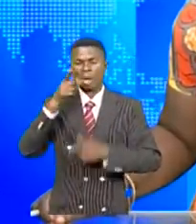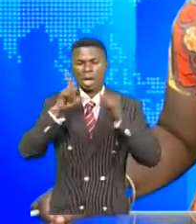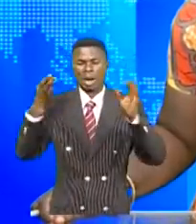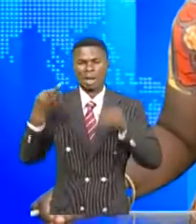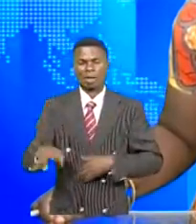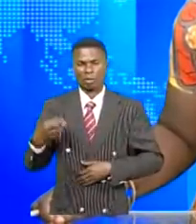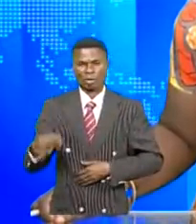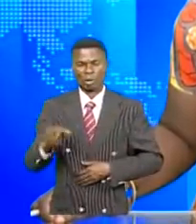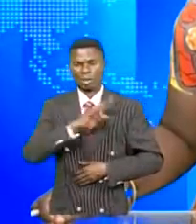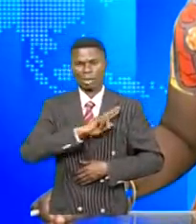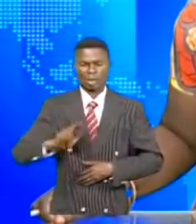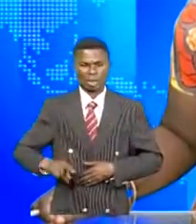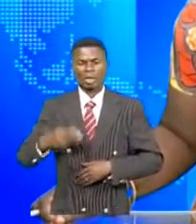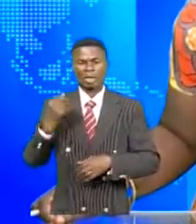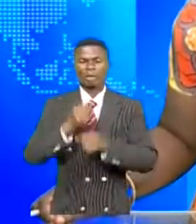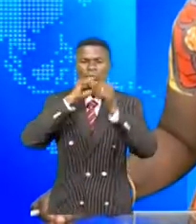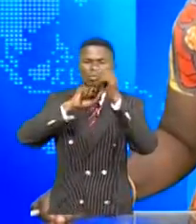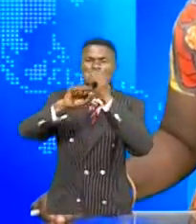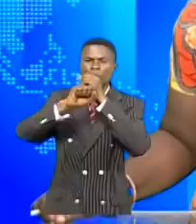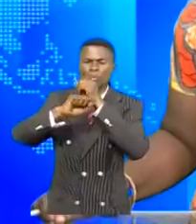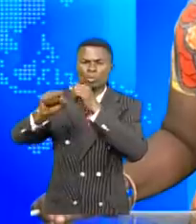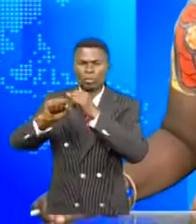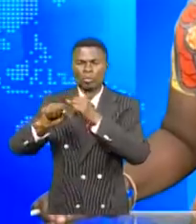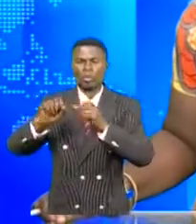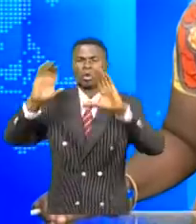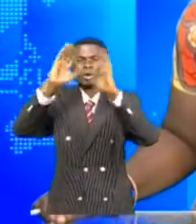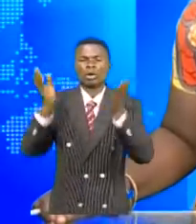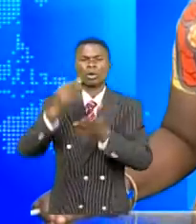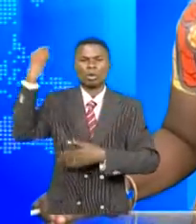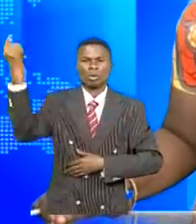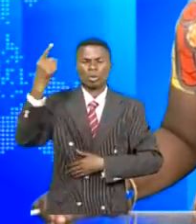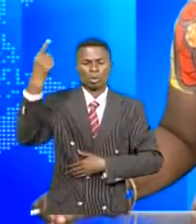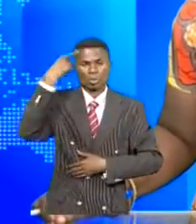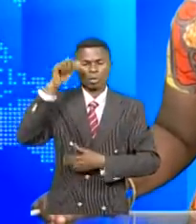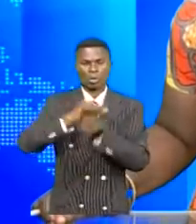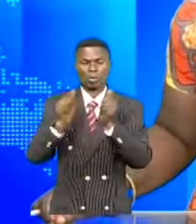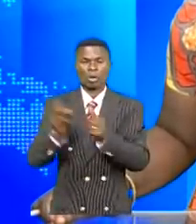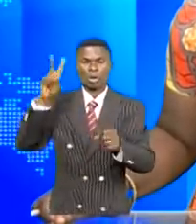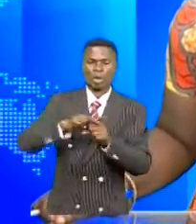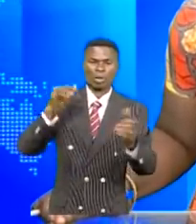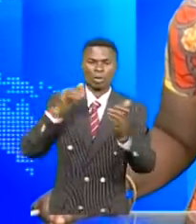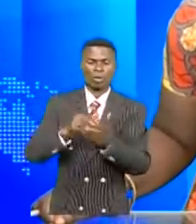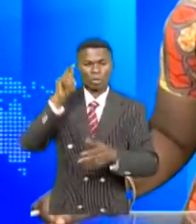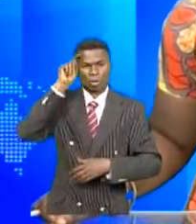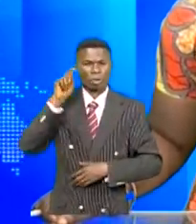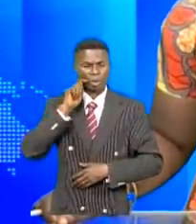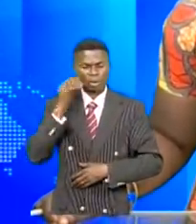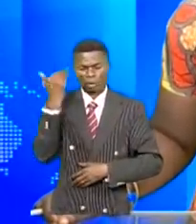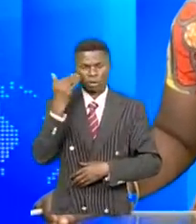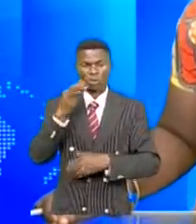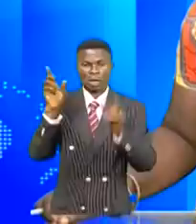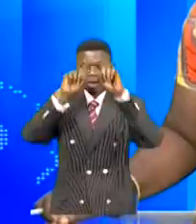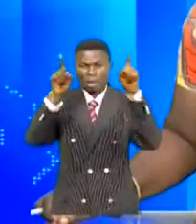RDC, mènent des actions de sensibilisation de la communauté internationale sur la question des violences basées sur le genre. C'était en